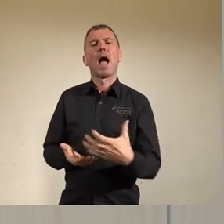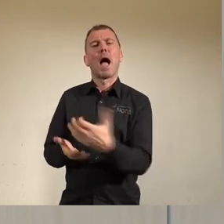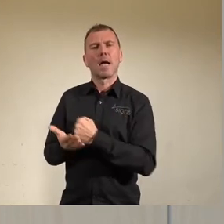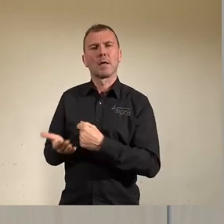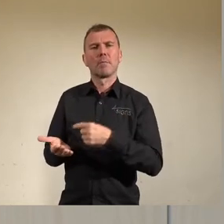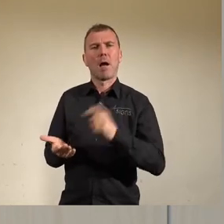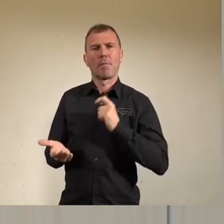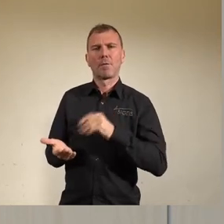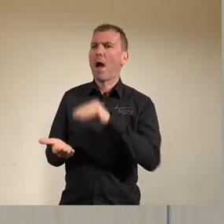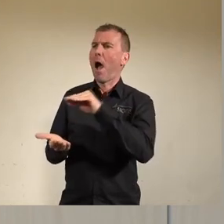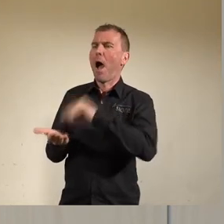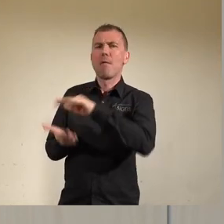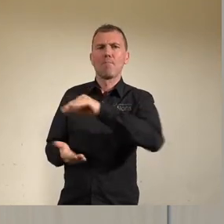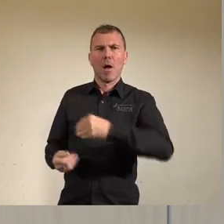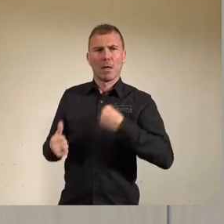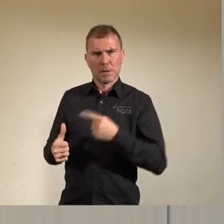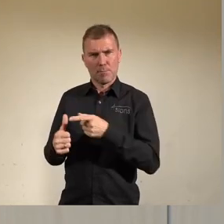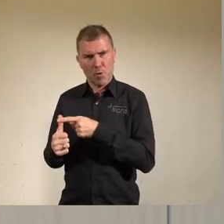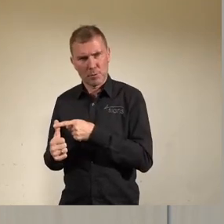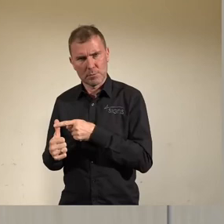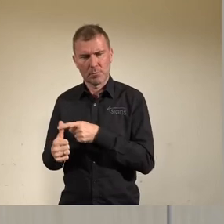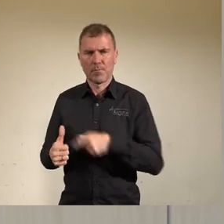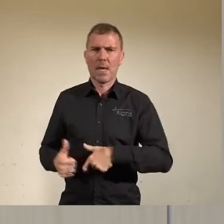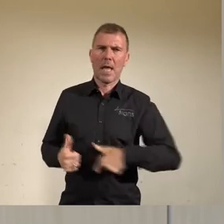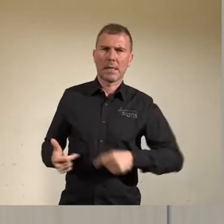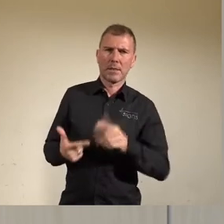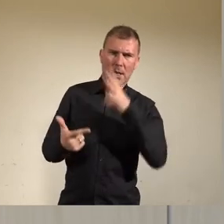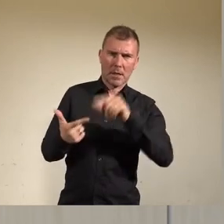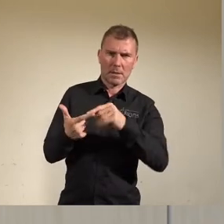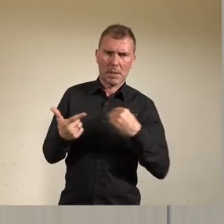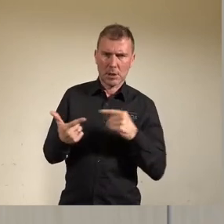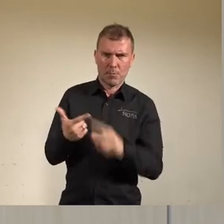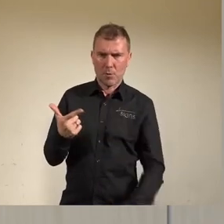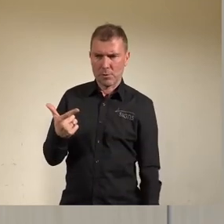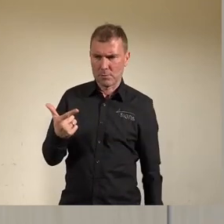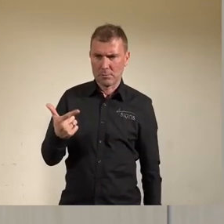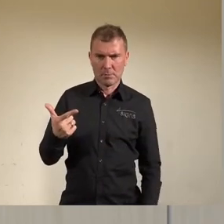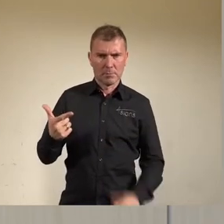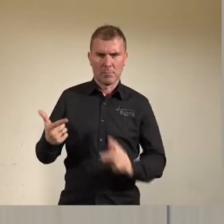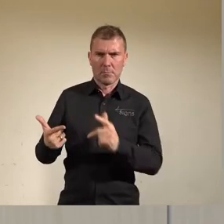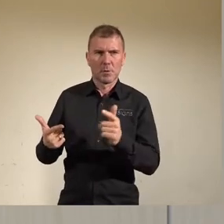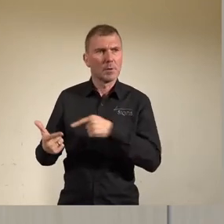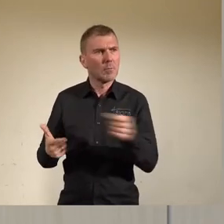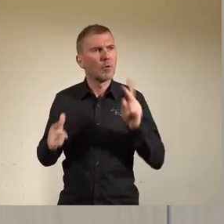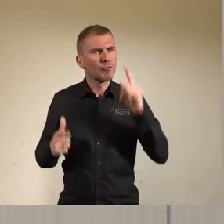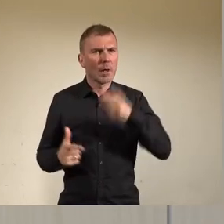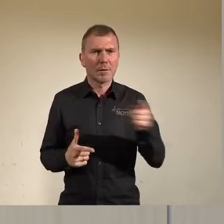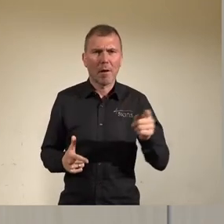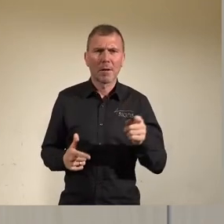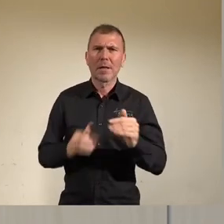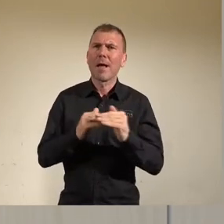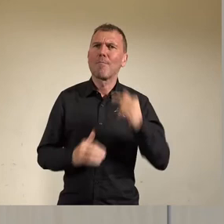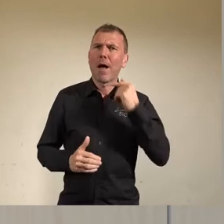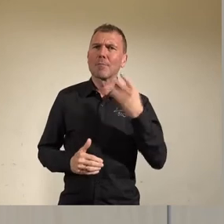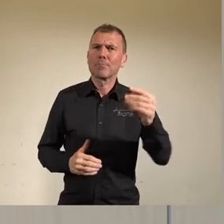den Parkgebühren noch die Einnahmeerwartung bei den Kita-Gebühren hatten eine realistische Chance, hier im Stadtrat jeweils eine Mehrheit